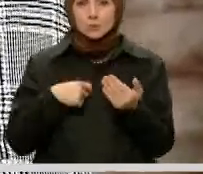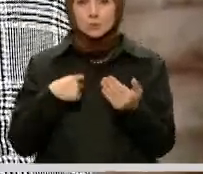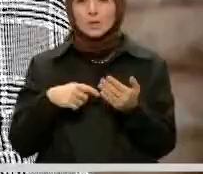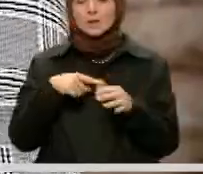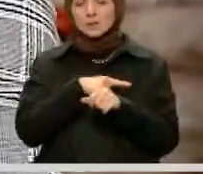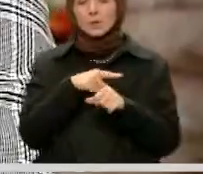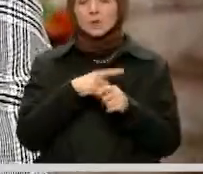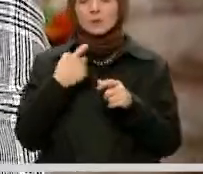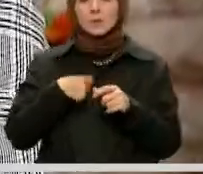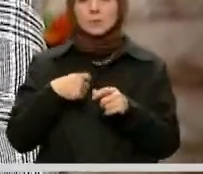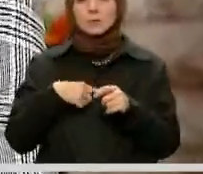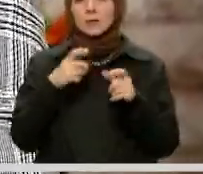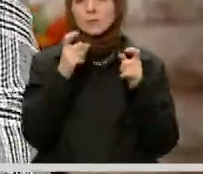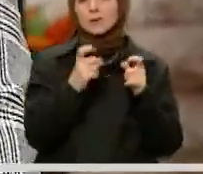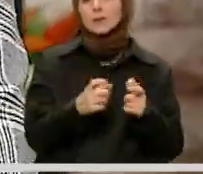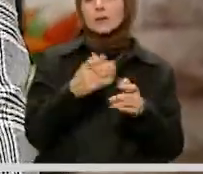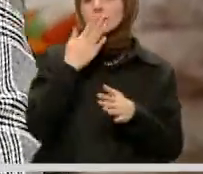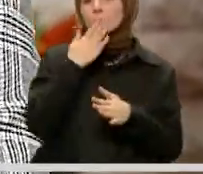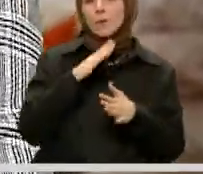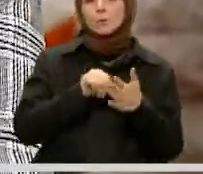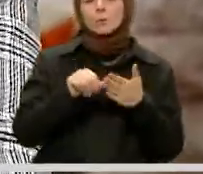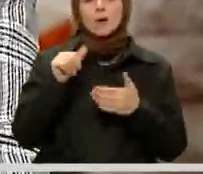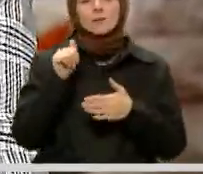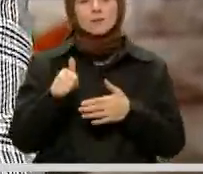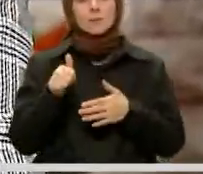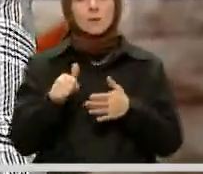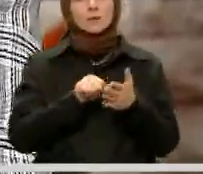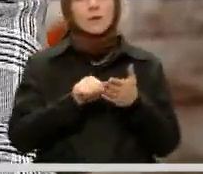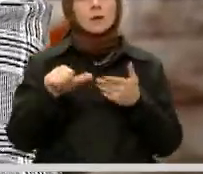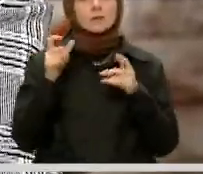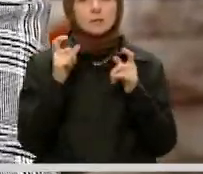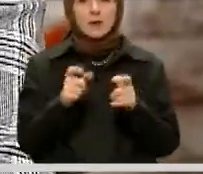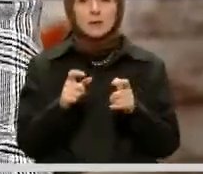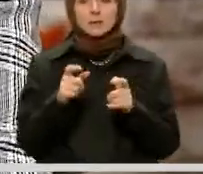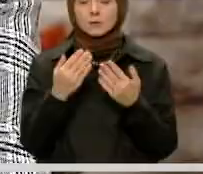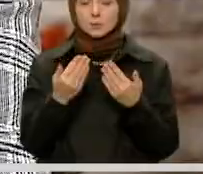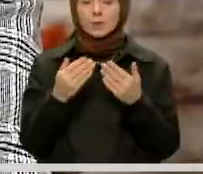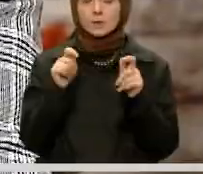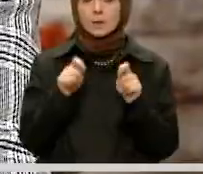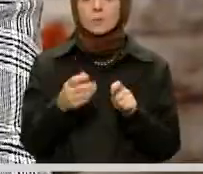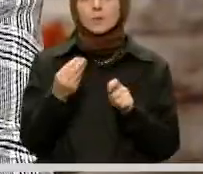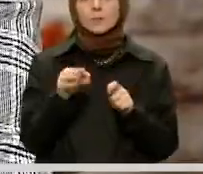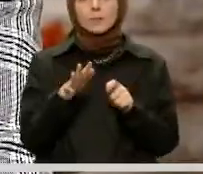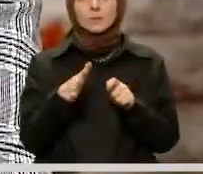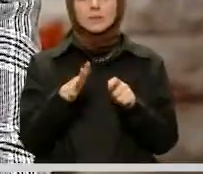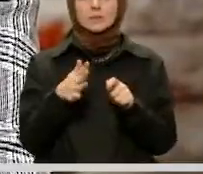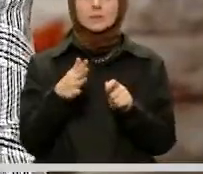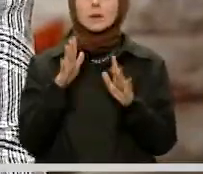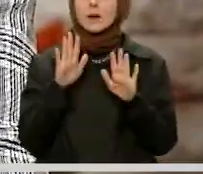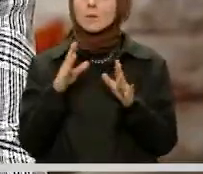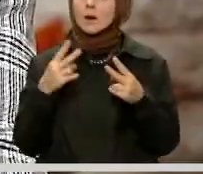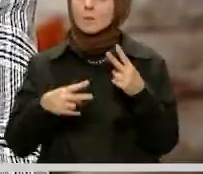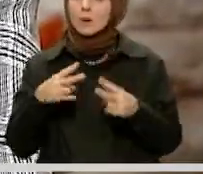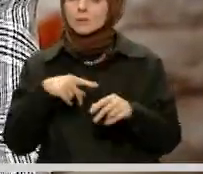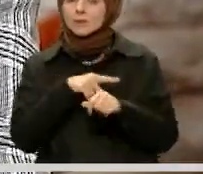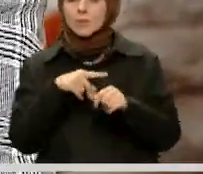da özel mekanı da yoktur. Her zaman, her yerde biz dua yapabiliriz. Ama bazı zamanlar